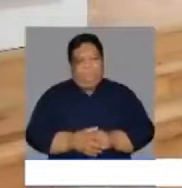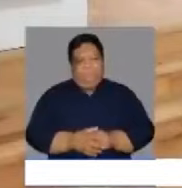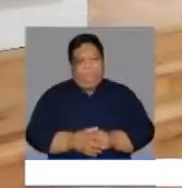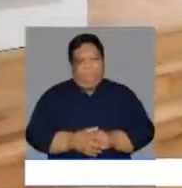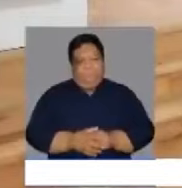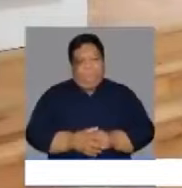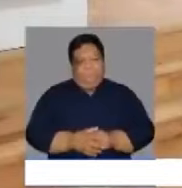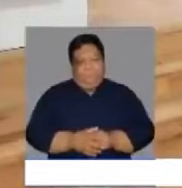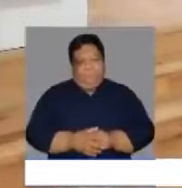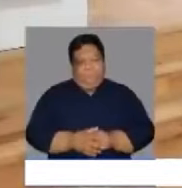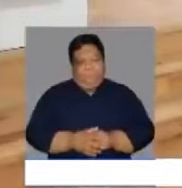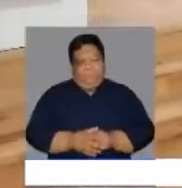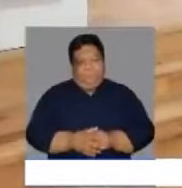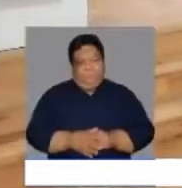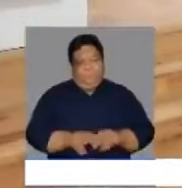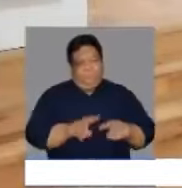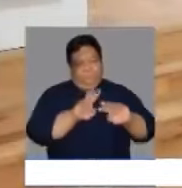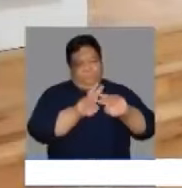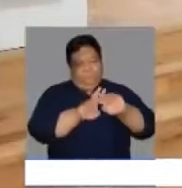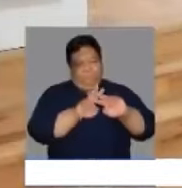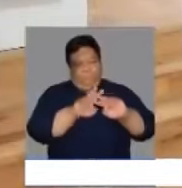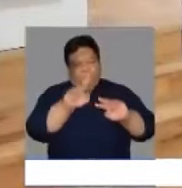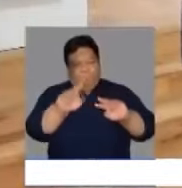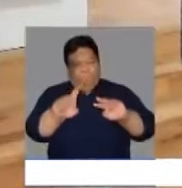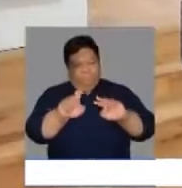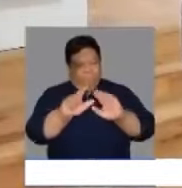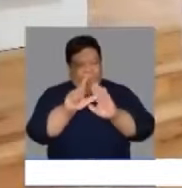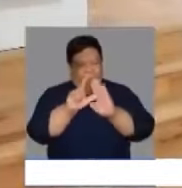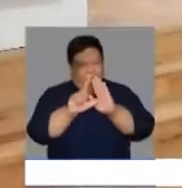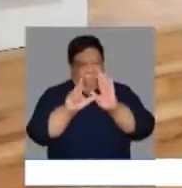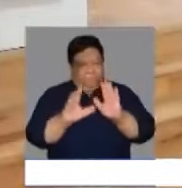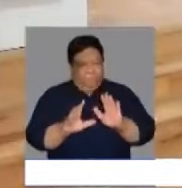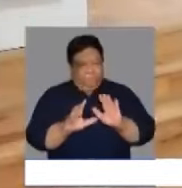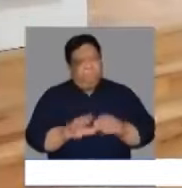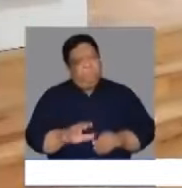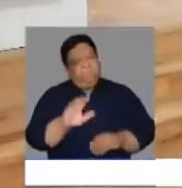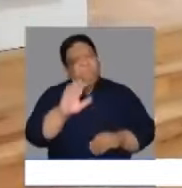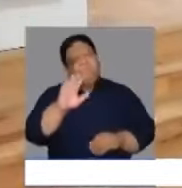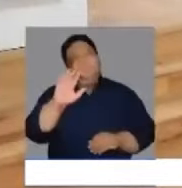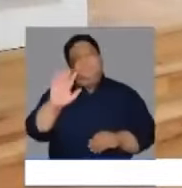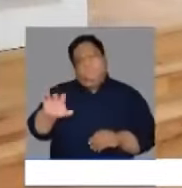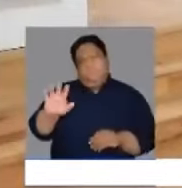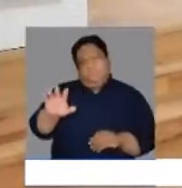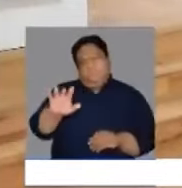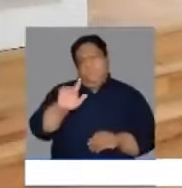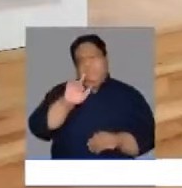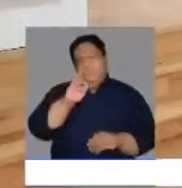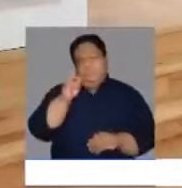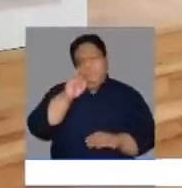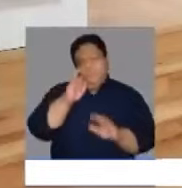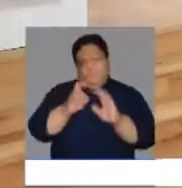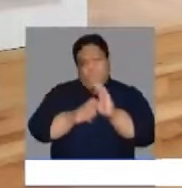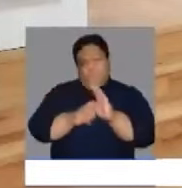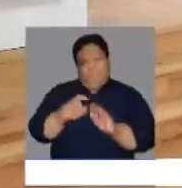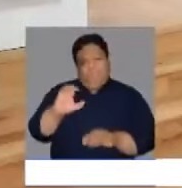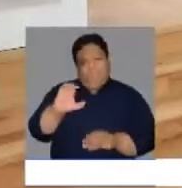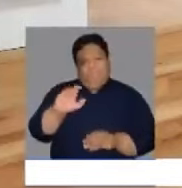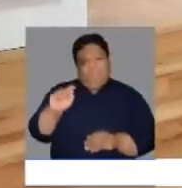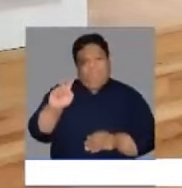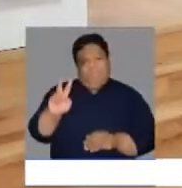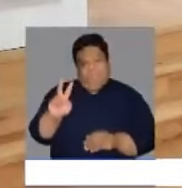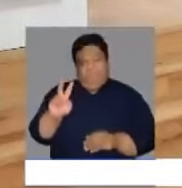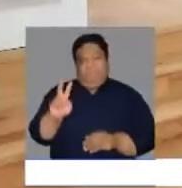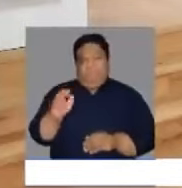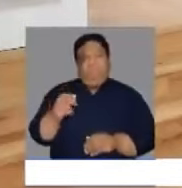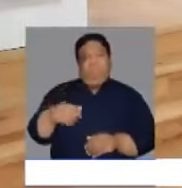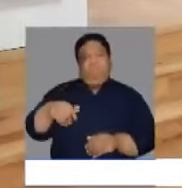Hashtag Ask Attorney. Attorney, makikita sa CCTV na naglalaro sa paligid ng sasakyan ang dalawang bata. Nakapasok